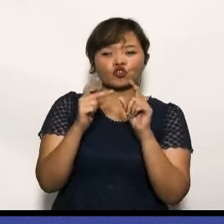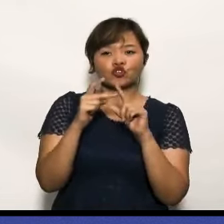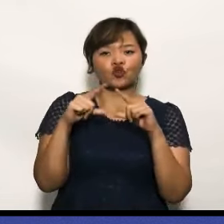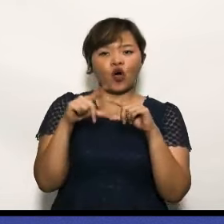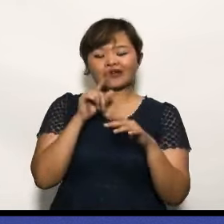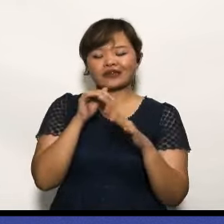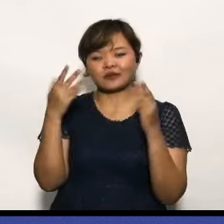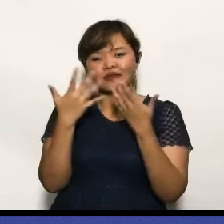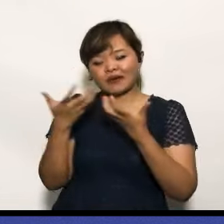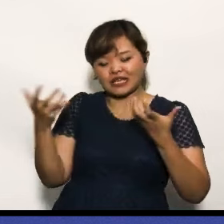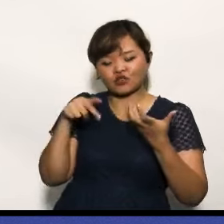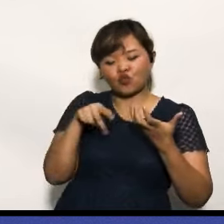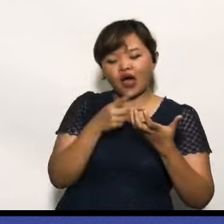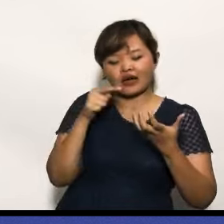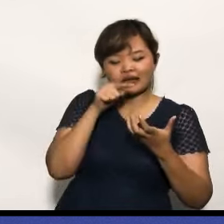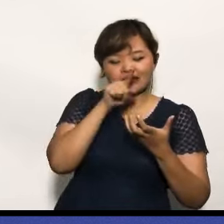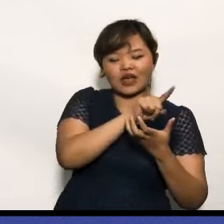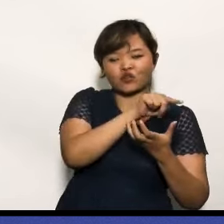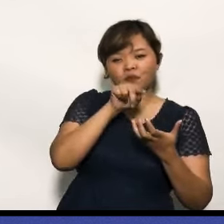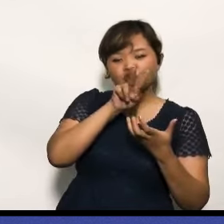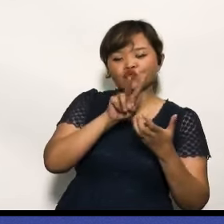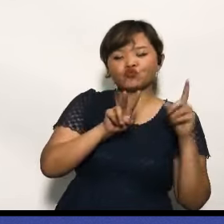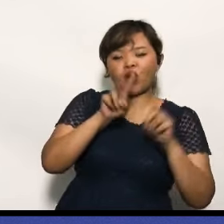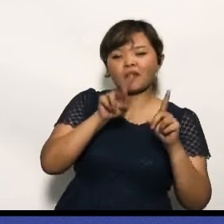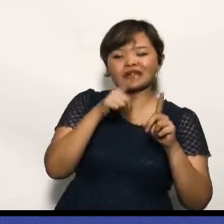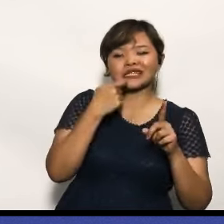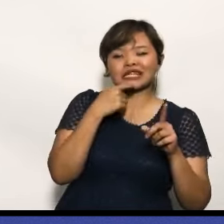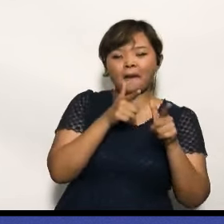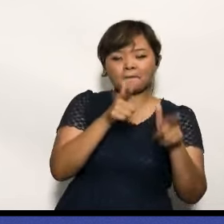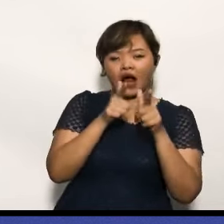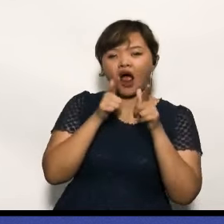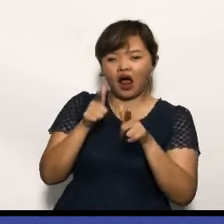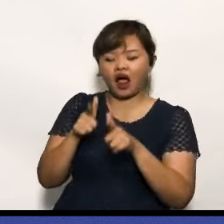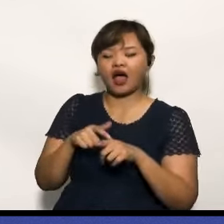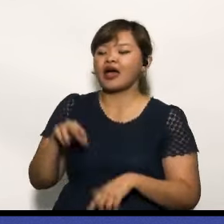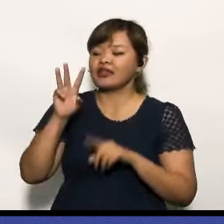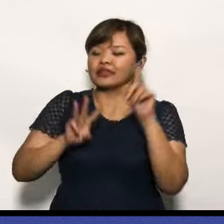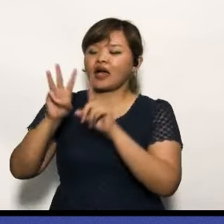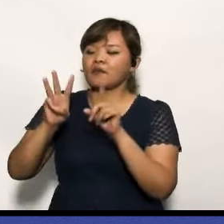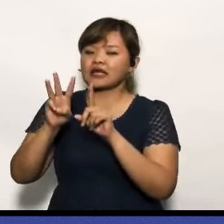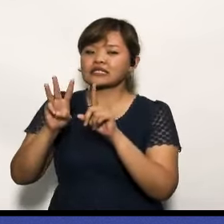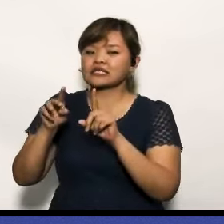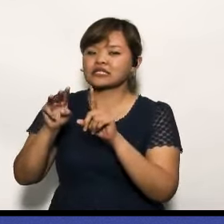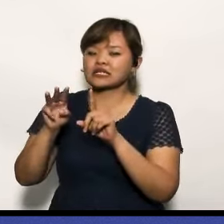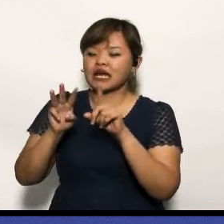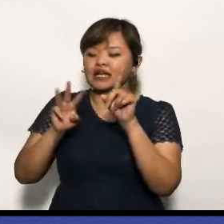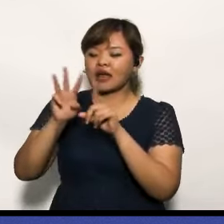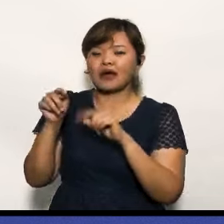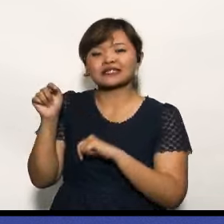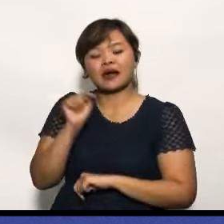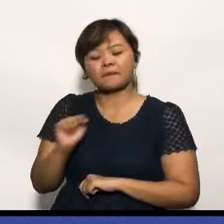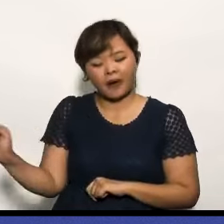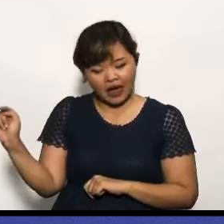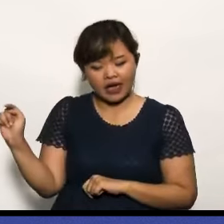dengan sangat jelas. 1-12 berbicara mengenai peperangan. 13 onwards